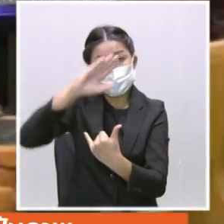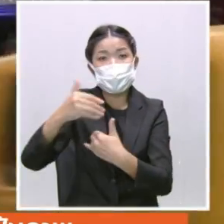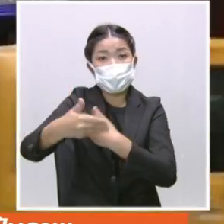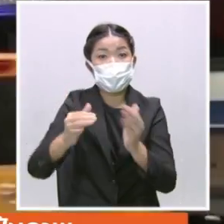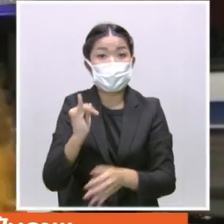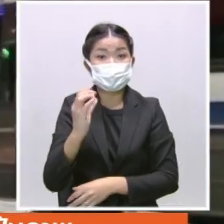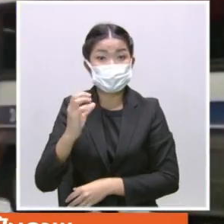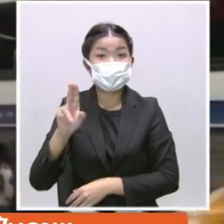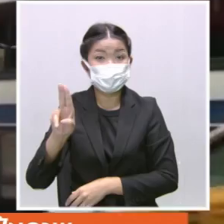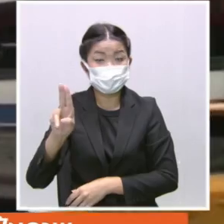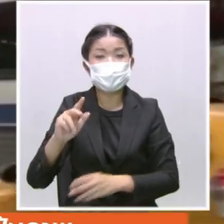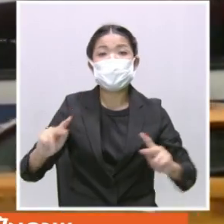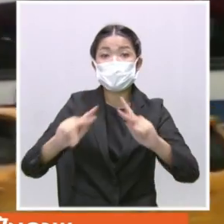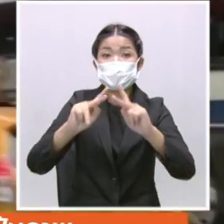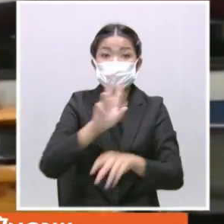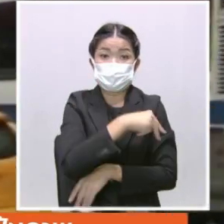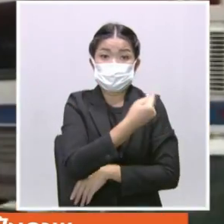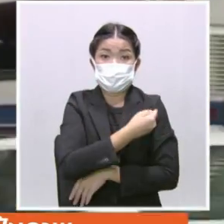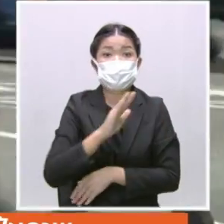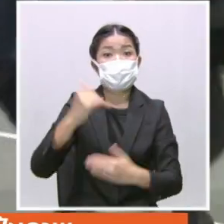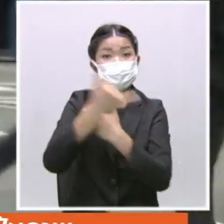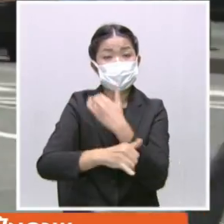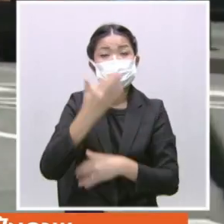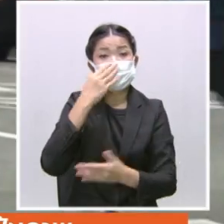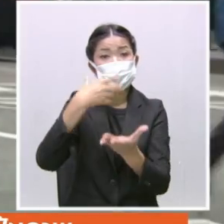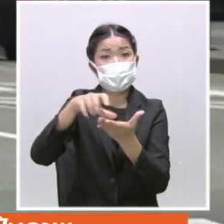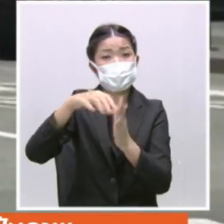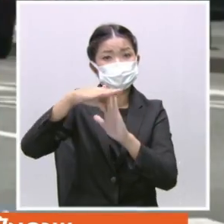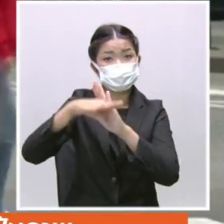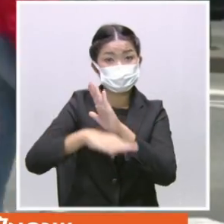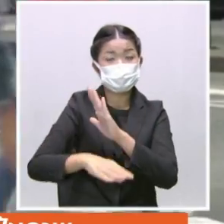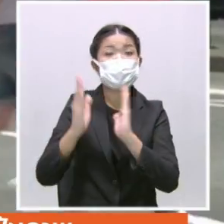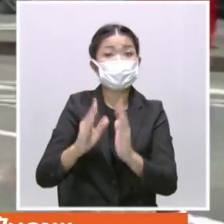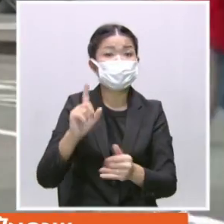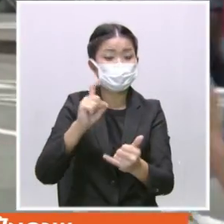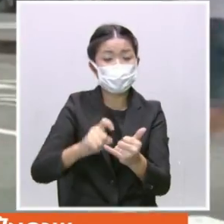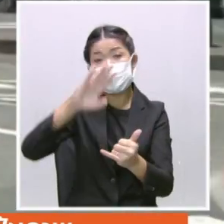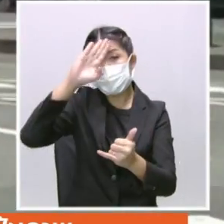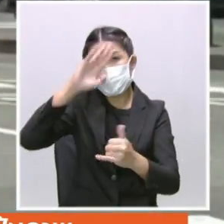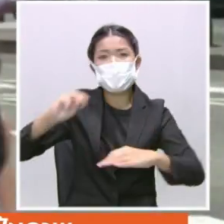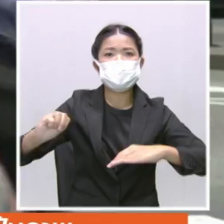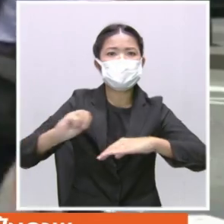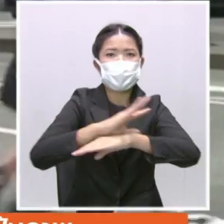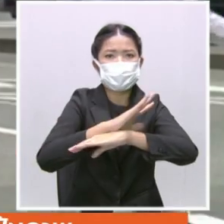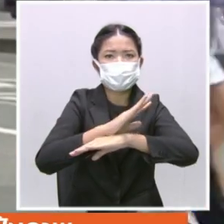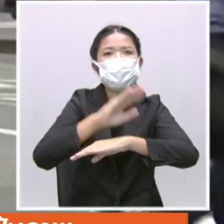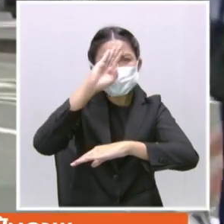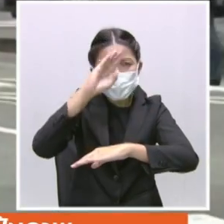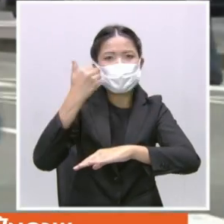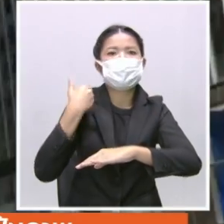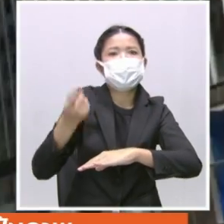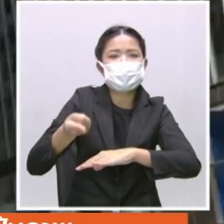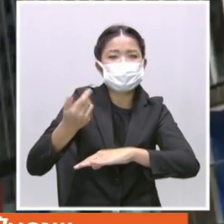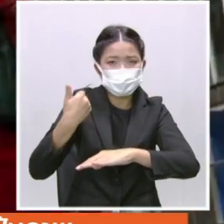ICU อย่างไรก็ตามค่ะกระทรวงสาธารณสุขบราซิลให้รายละเอียดว่าผู้เสียชีวิตป่วยเป็นโรคมะเร็งต่อมน้ำเหลืองอยู่แล้ว